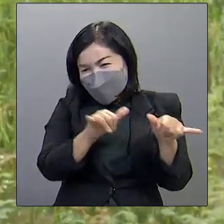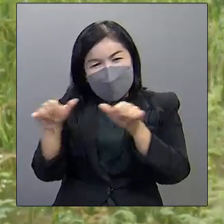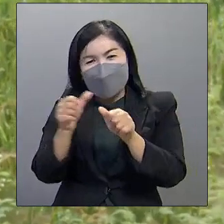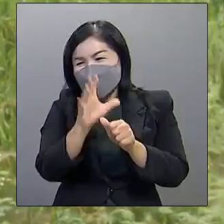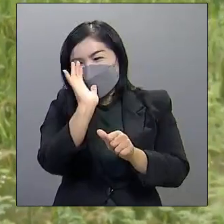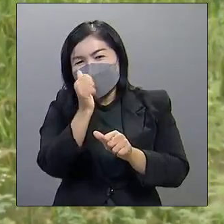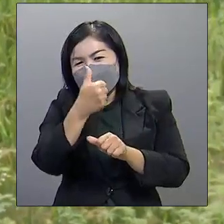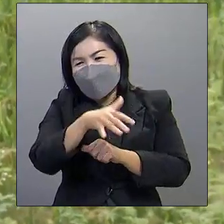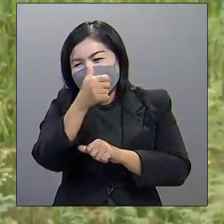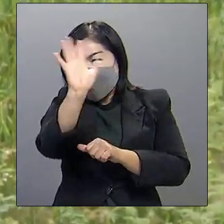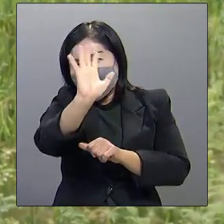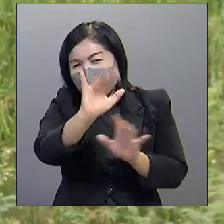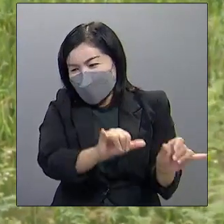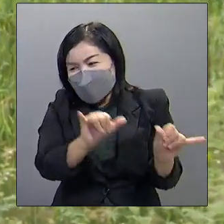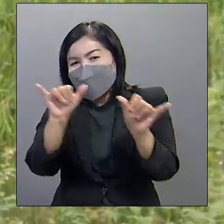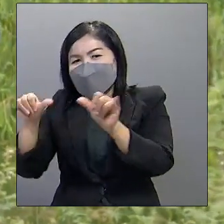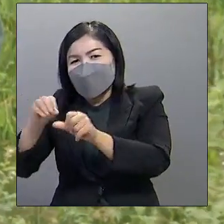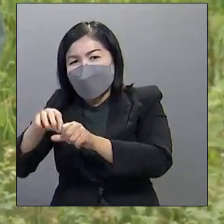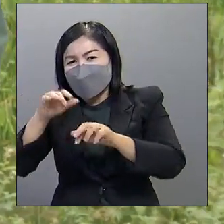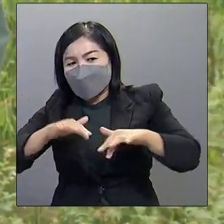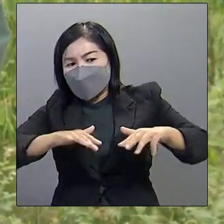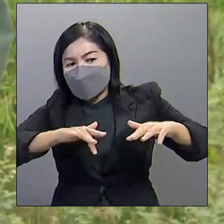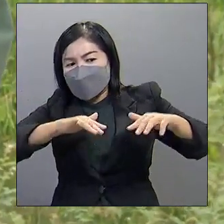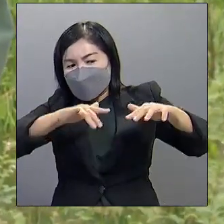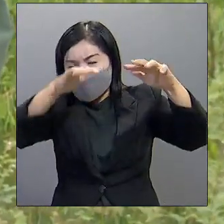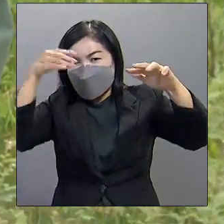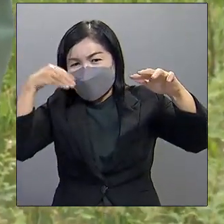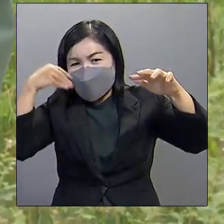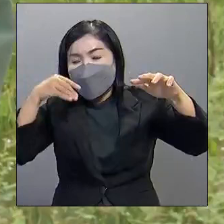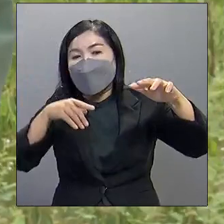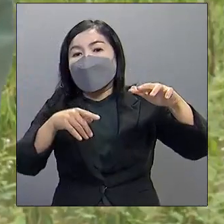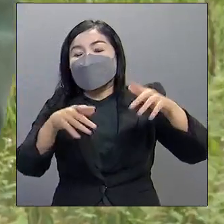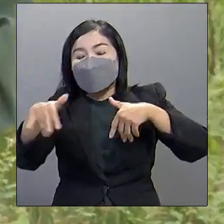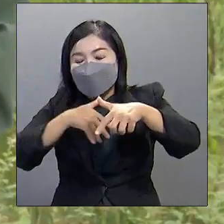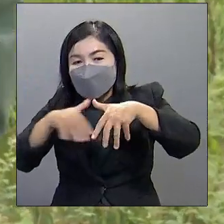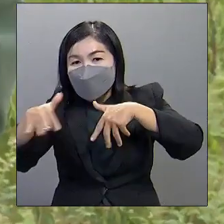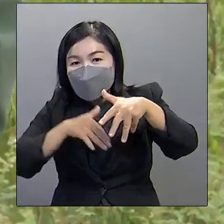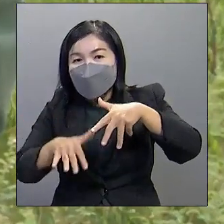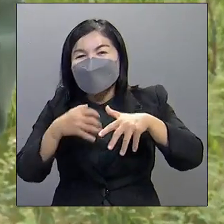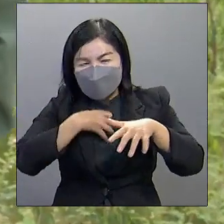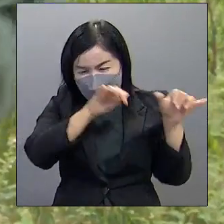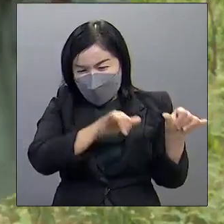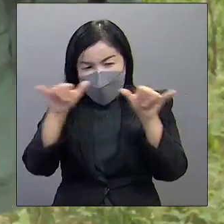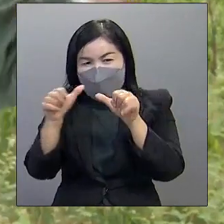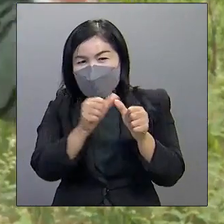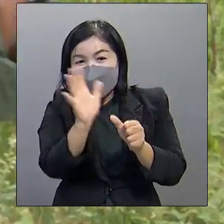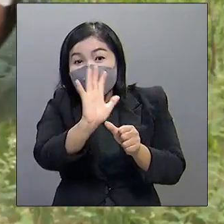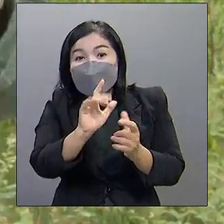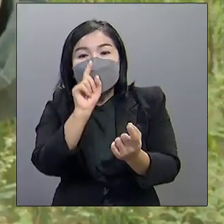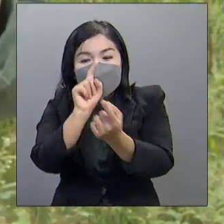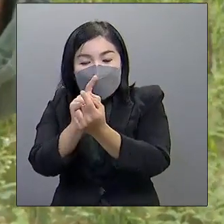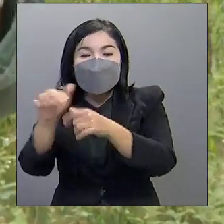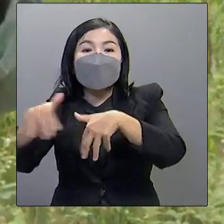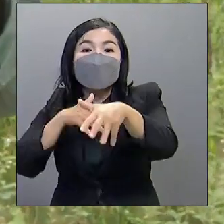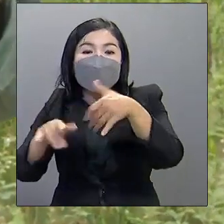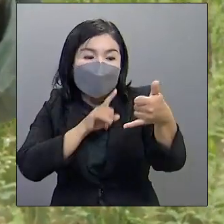ากพื้นที่กันอย่างต่อเนื่องเลยขณะนี้นะคะซึ่งก็ทำให้บรรยากาศที่เกิดขึ้นมีชาวบ้านที่จะเร่งอพยพออกมาดิฉันไปเจอชาวบ้